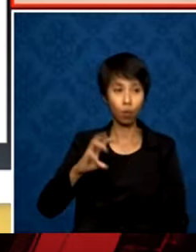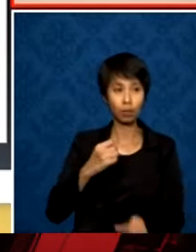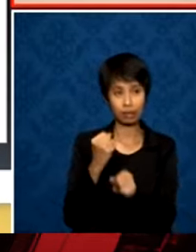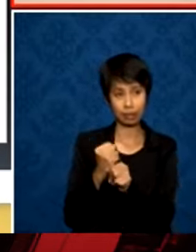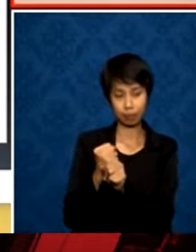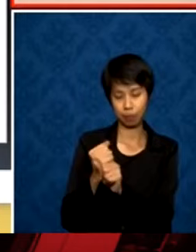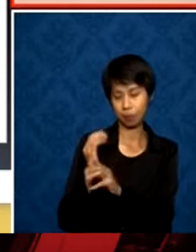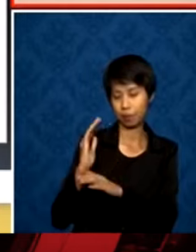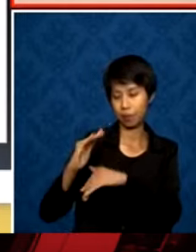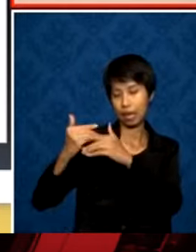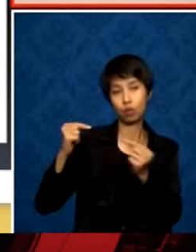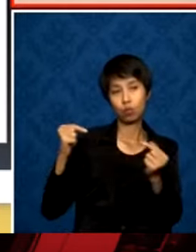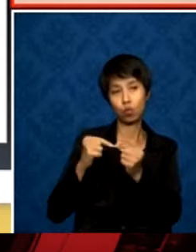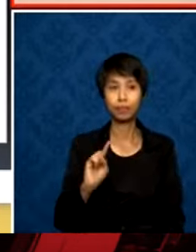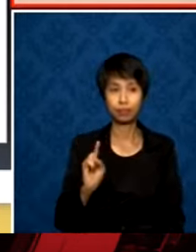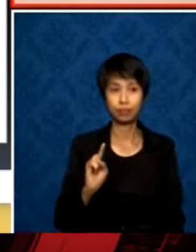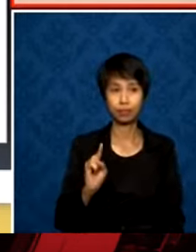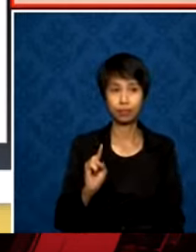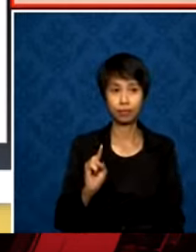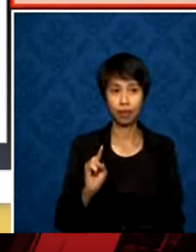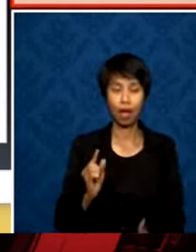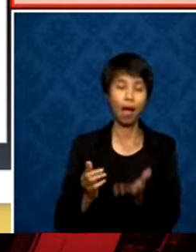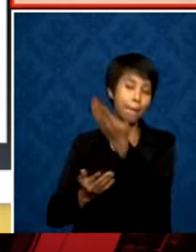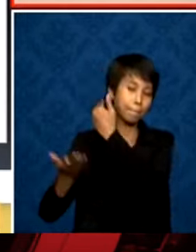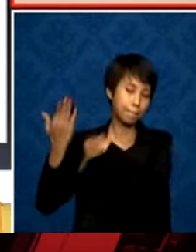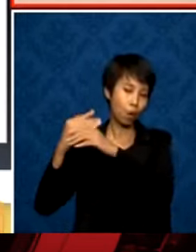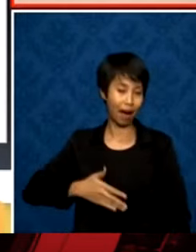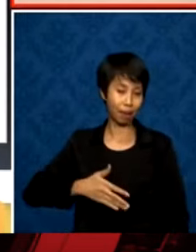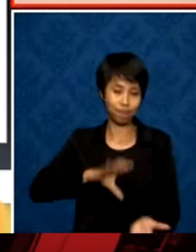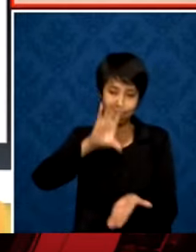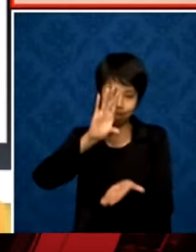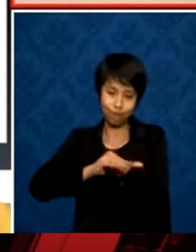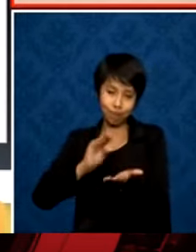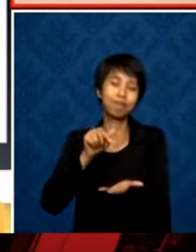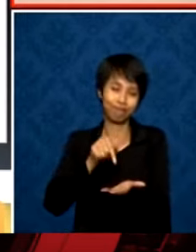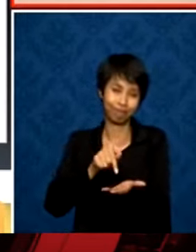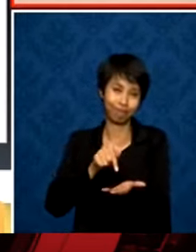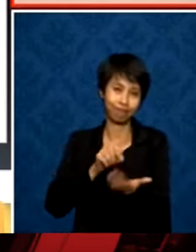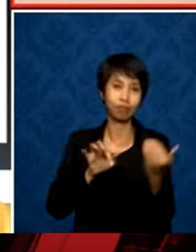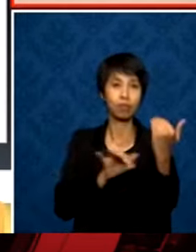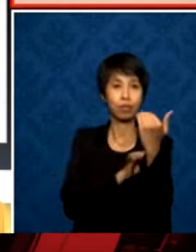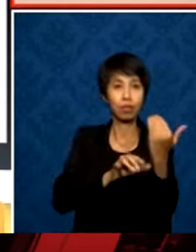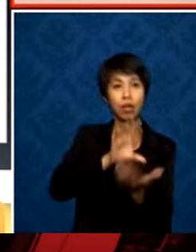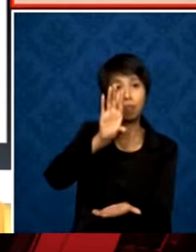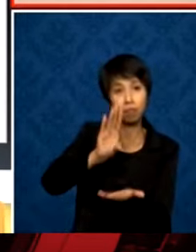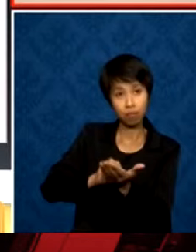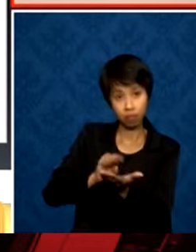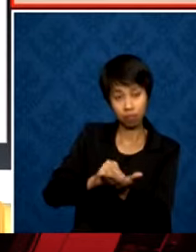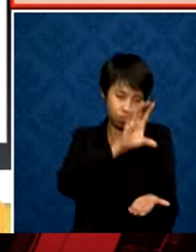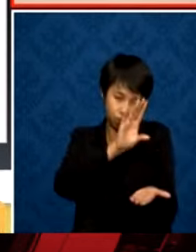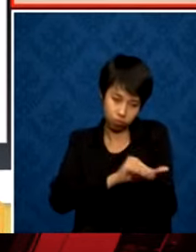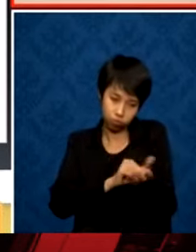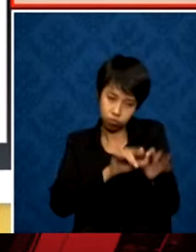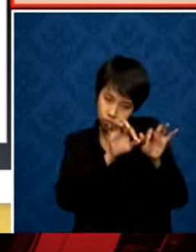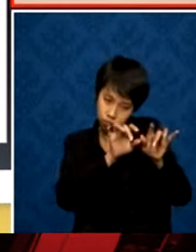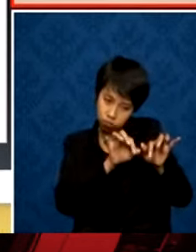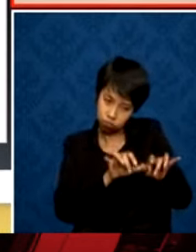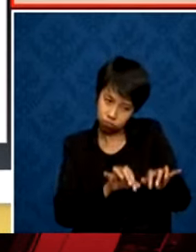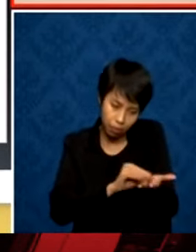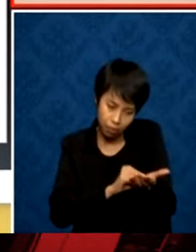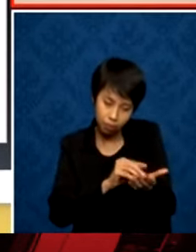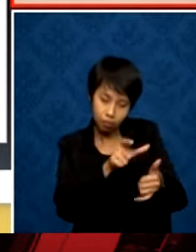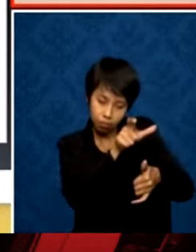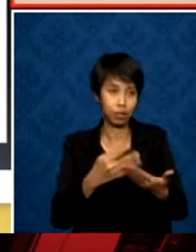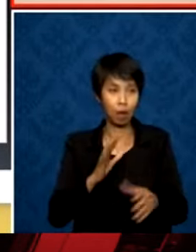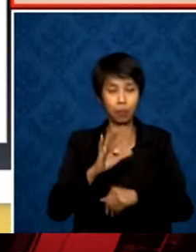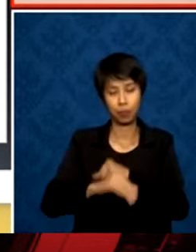ข้าสู่ระบบที่เราเรียกว่าทำประวัติสุขภาพทางอิเล็กทรอนิกส์บันทึกประวัติการดูแลสุขภาพการรักษาพยาบาลเป็น Personnel Health Record